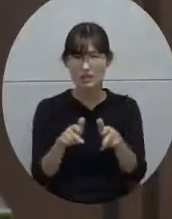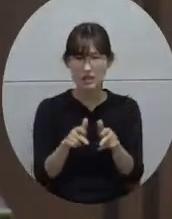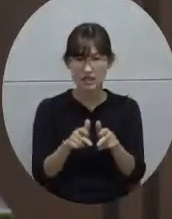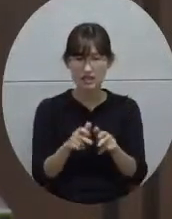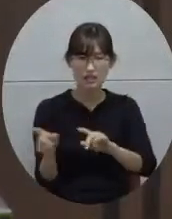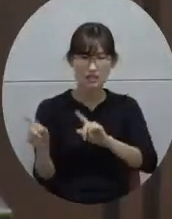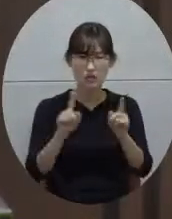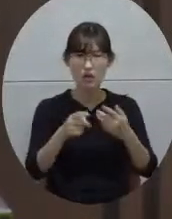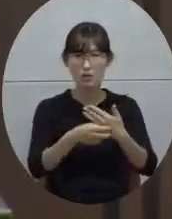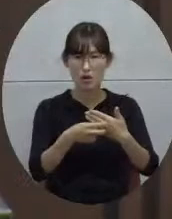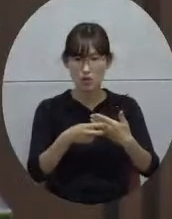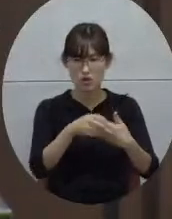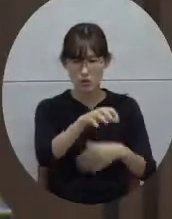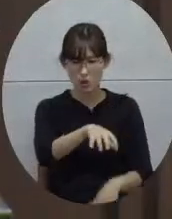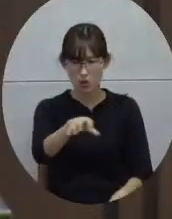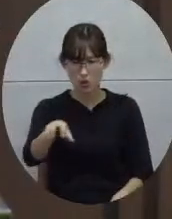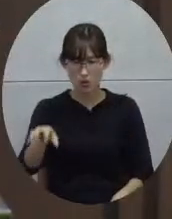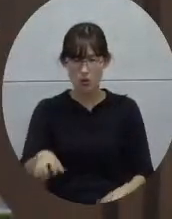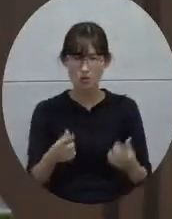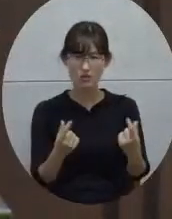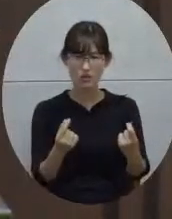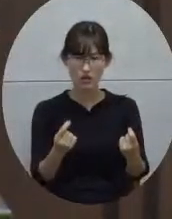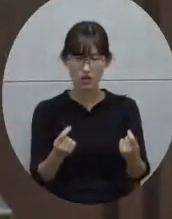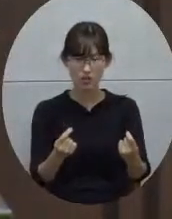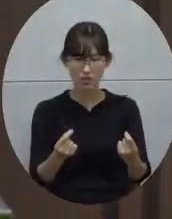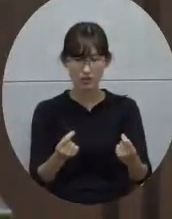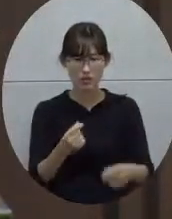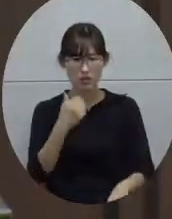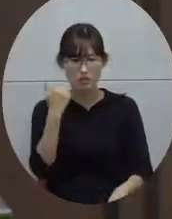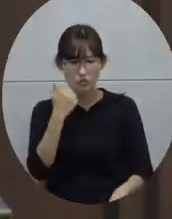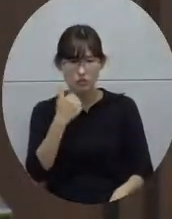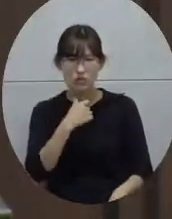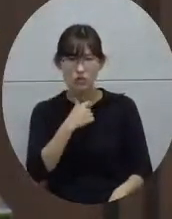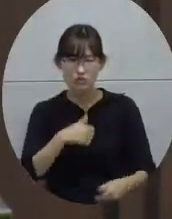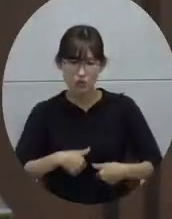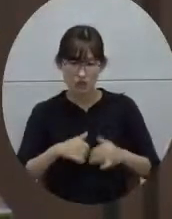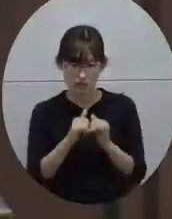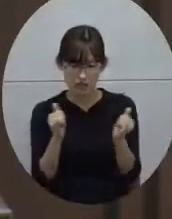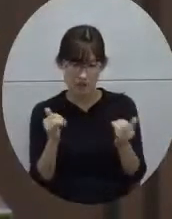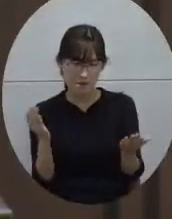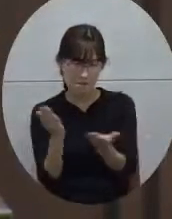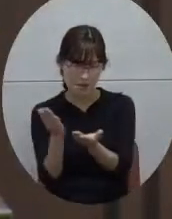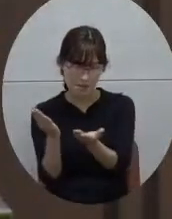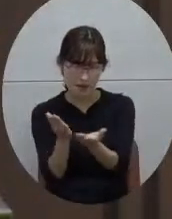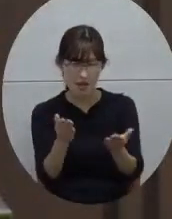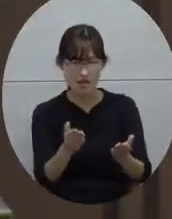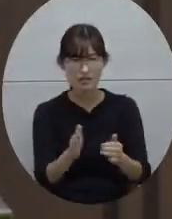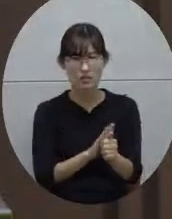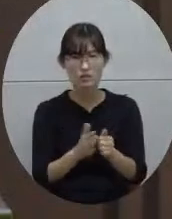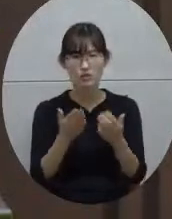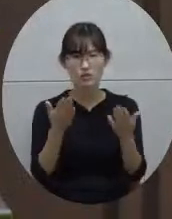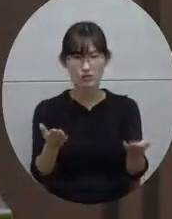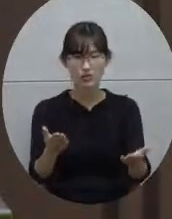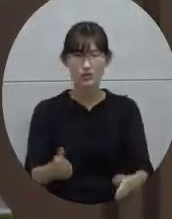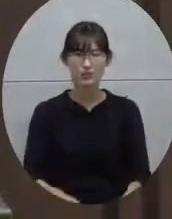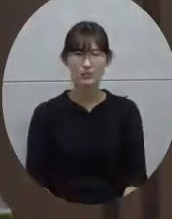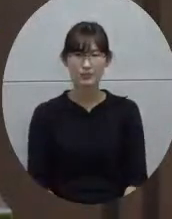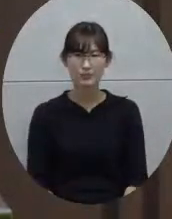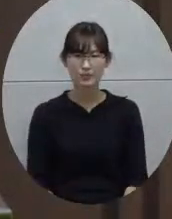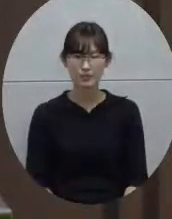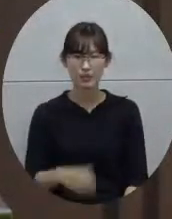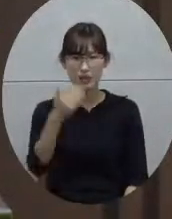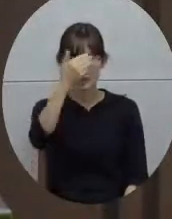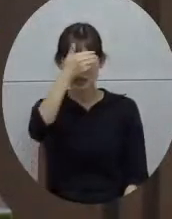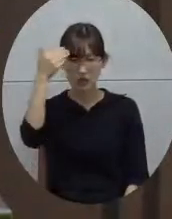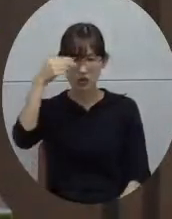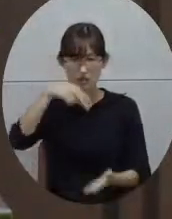장애인재활병원 등 대상자별 맞춤 서비스를 제공하겠습니다. 청년세대의 가장 큰 관심은